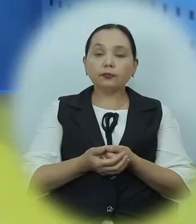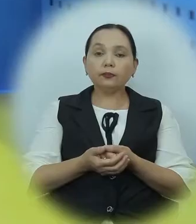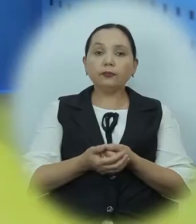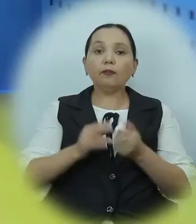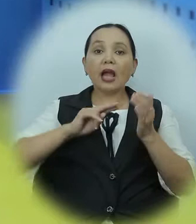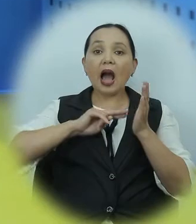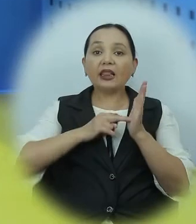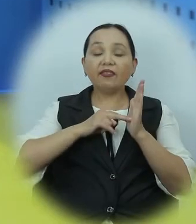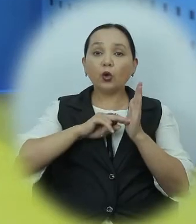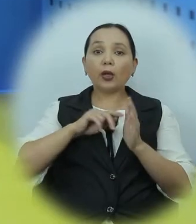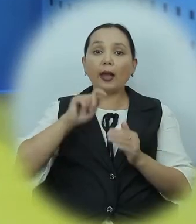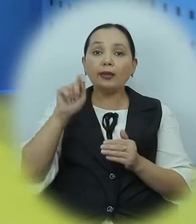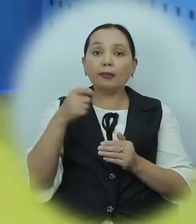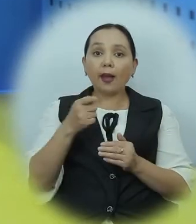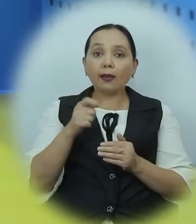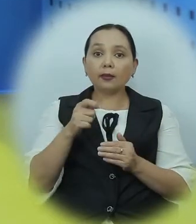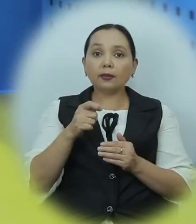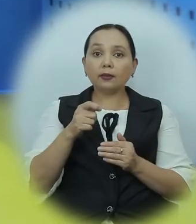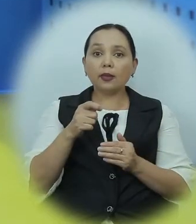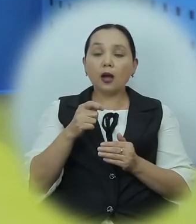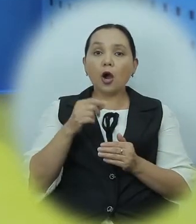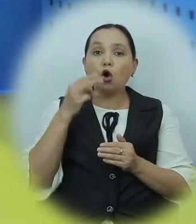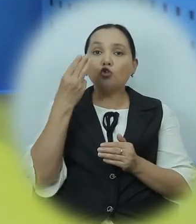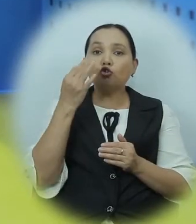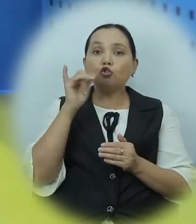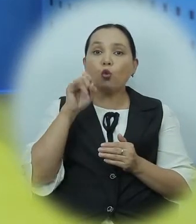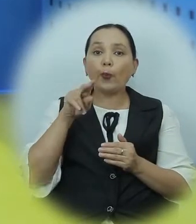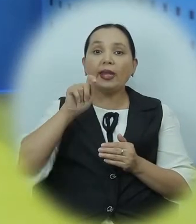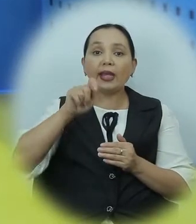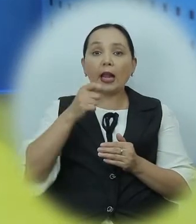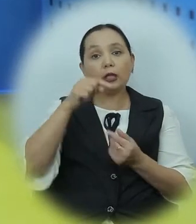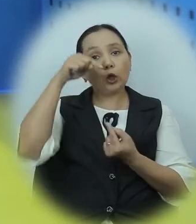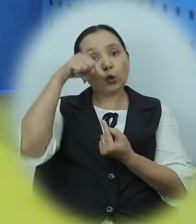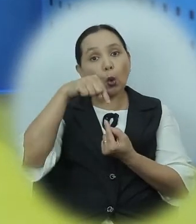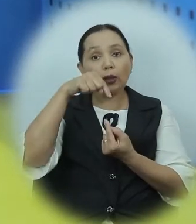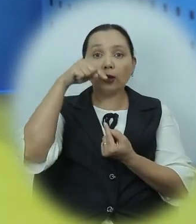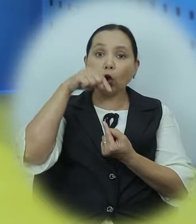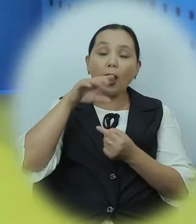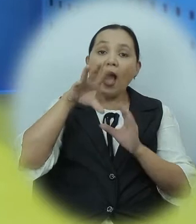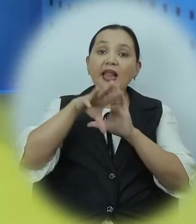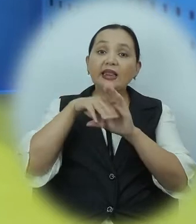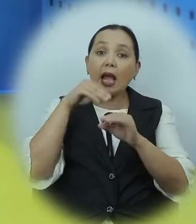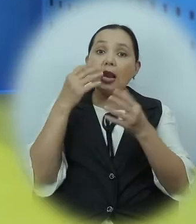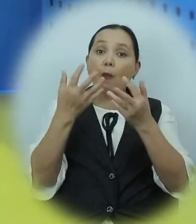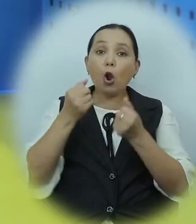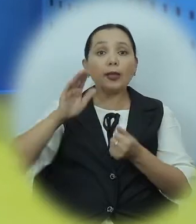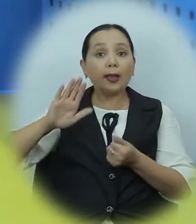Ya'ni atyorkaning kaliti shurupning kalitiga to'g'ri keladimi yo'qmi? Tanlab olingandan